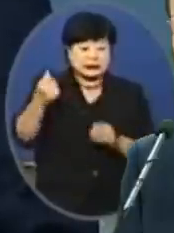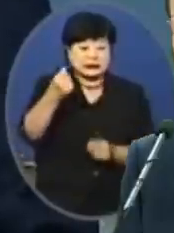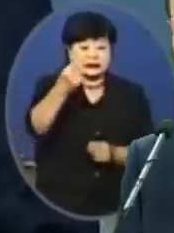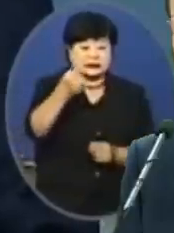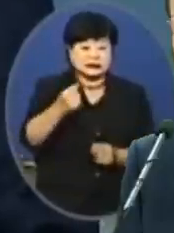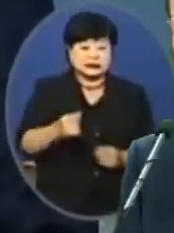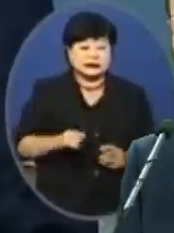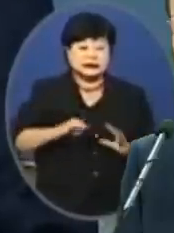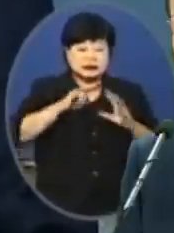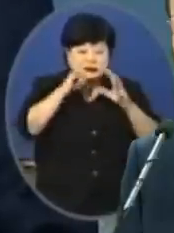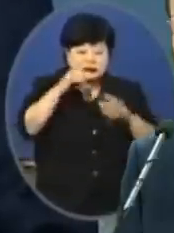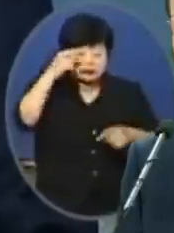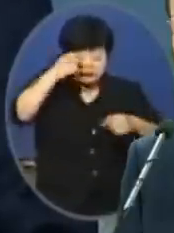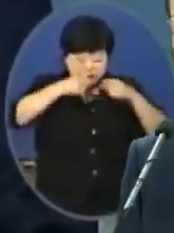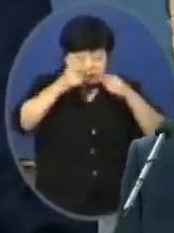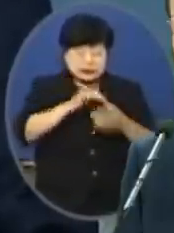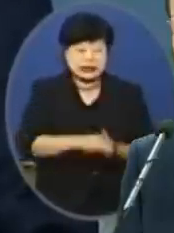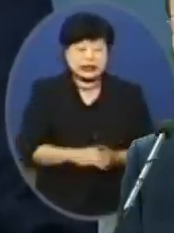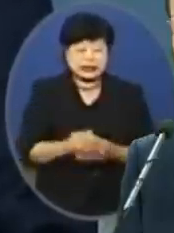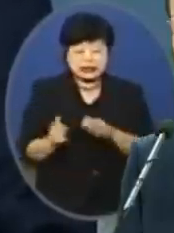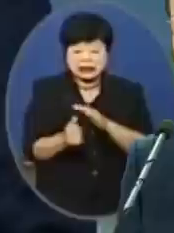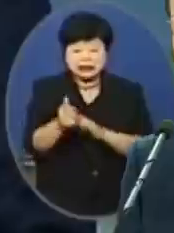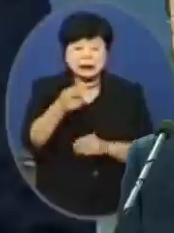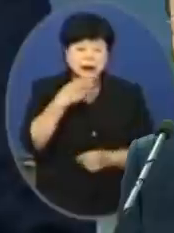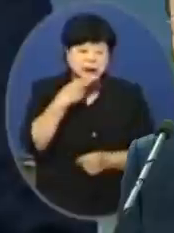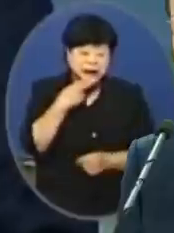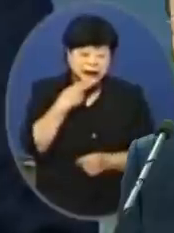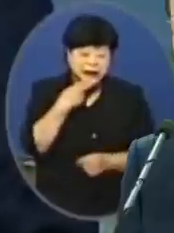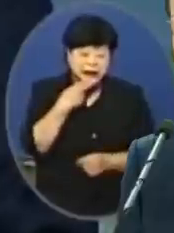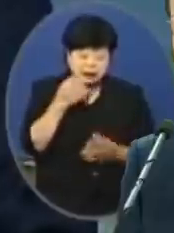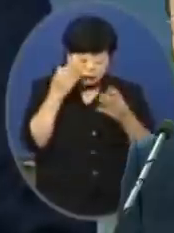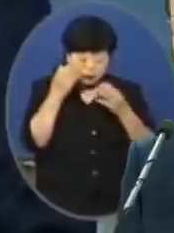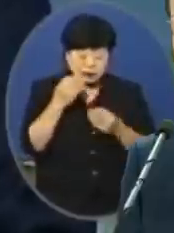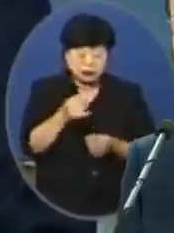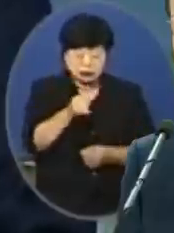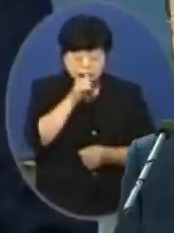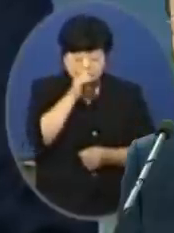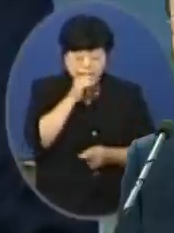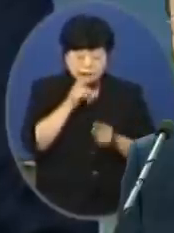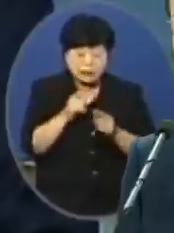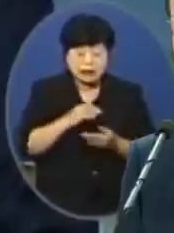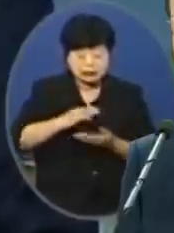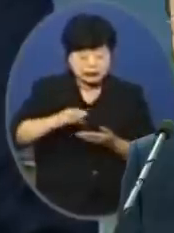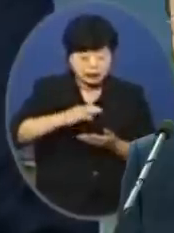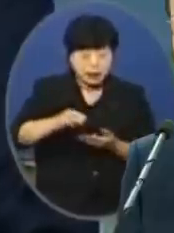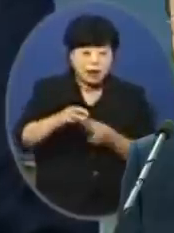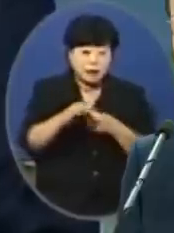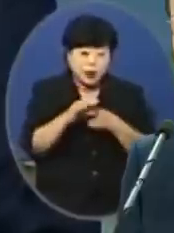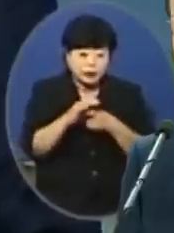이 세상에 슬프다, 희망이 없다, 고통밖에 없다는 소리만 자꾸 하면은